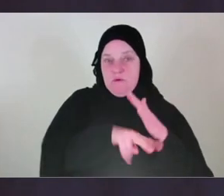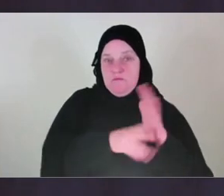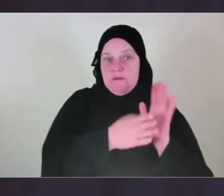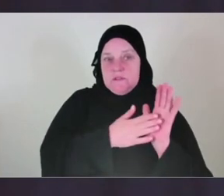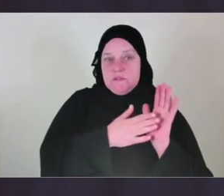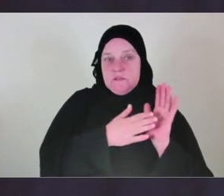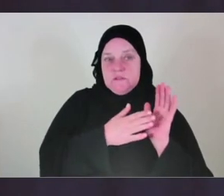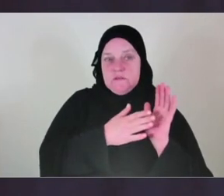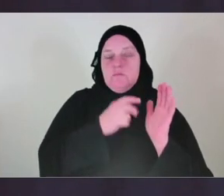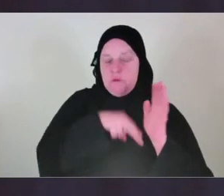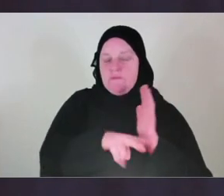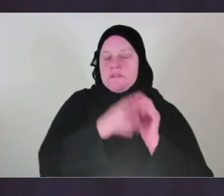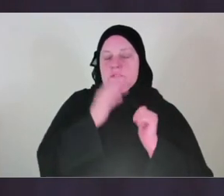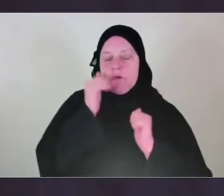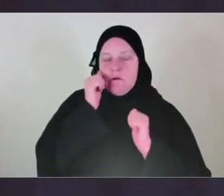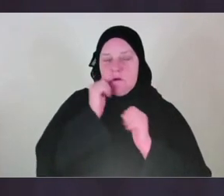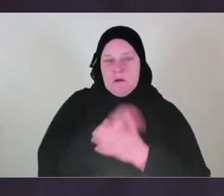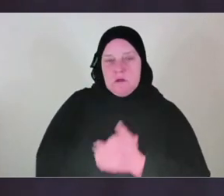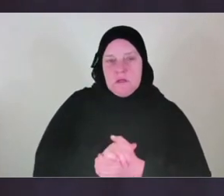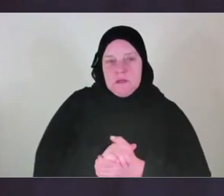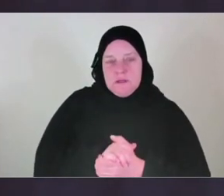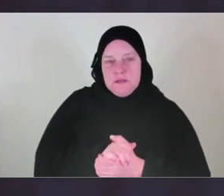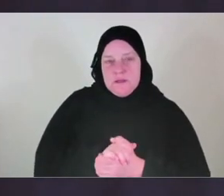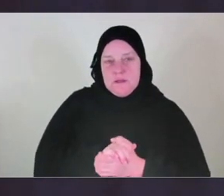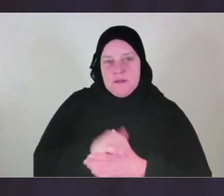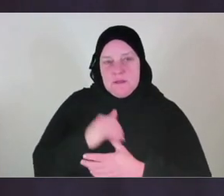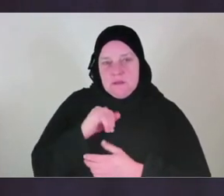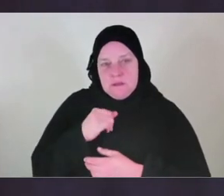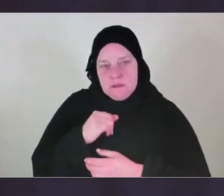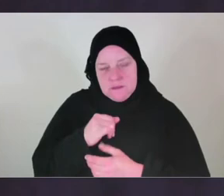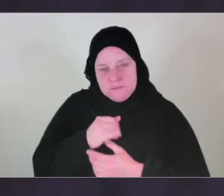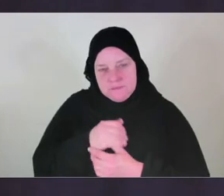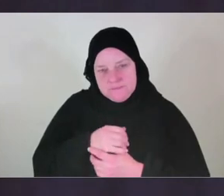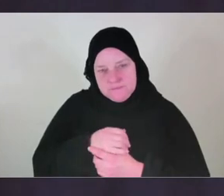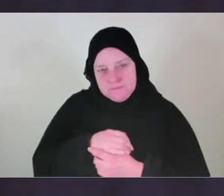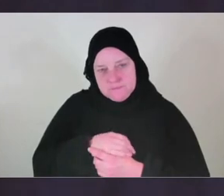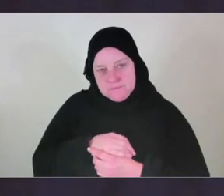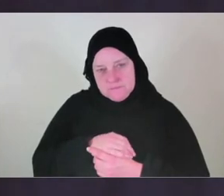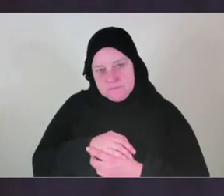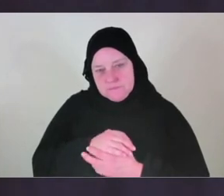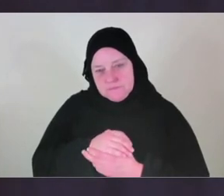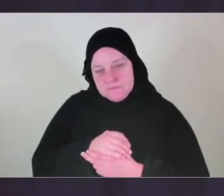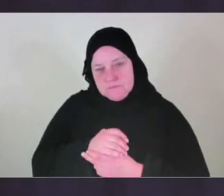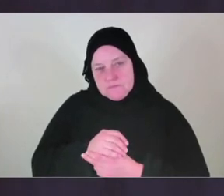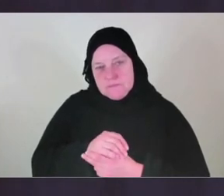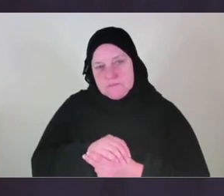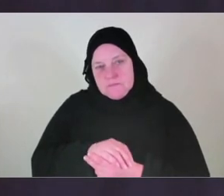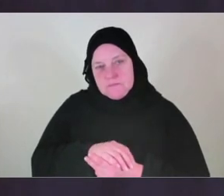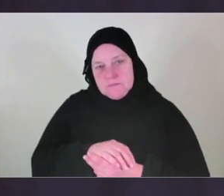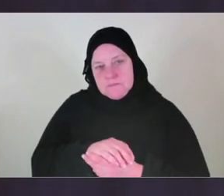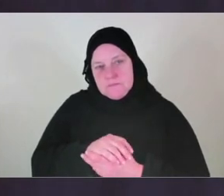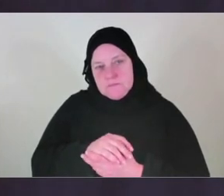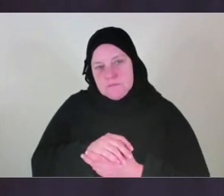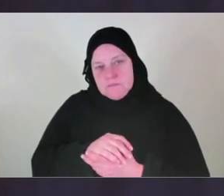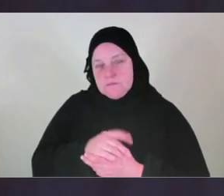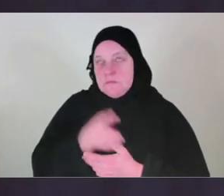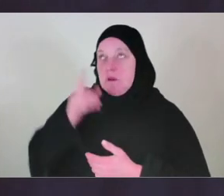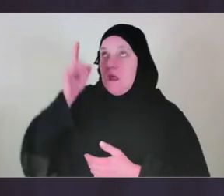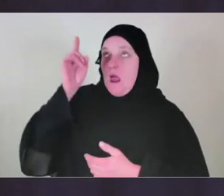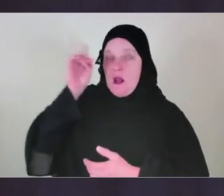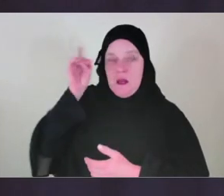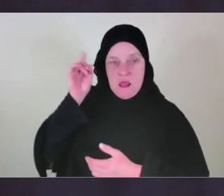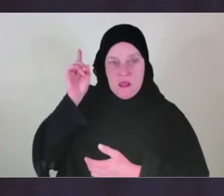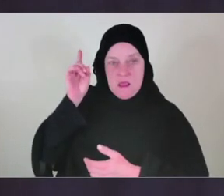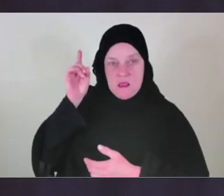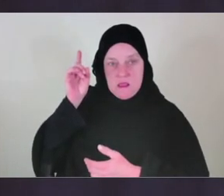أَخَذَ وَإِذْ أَخَذْنَا مِنَ النَّبِيِّينَ مِثَاقَهُمْ, that Allah gave a